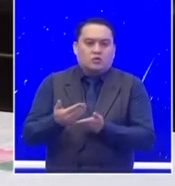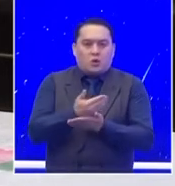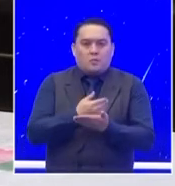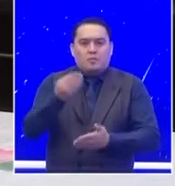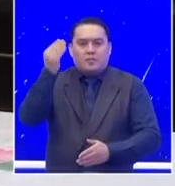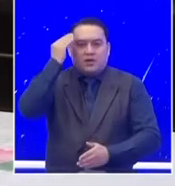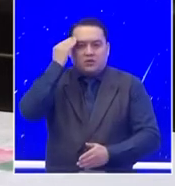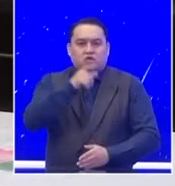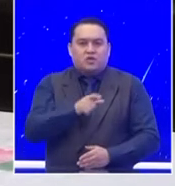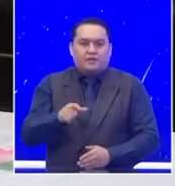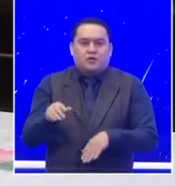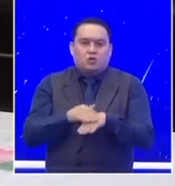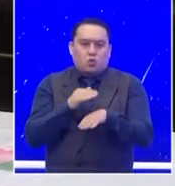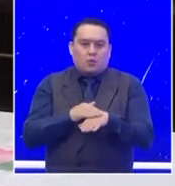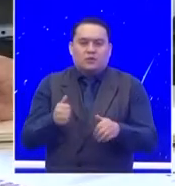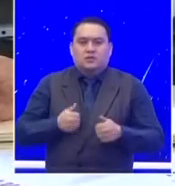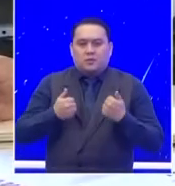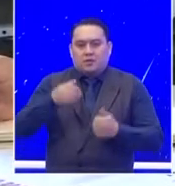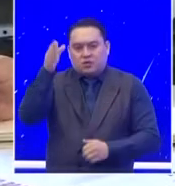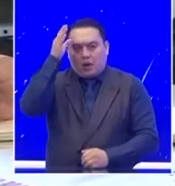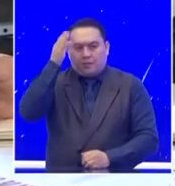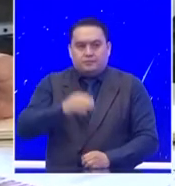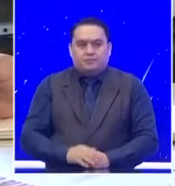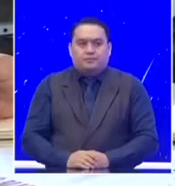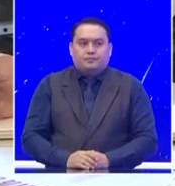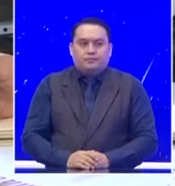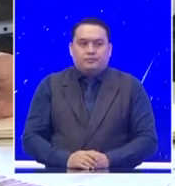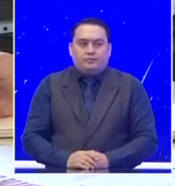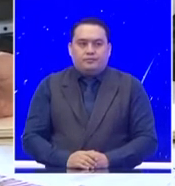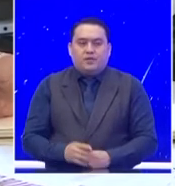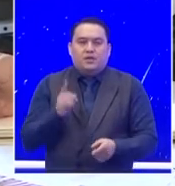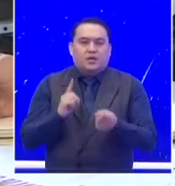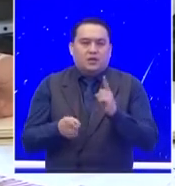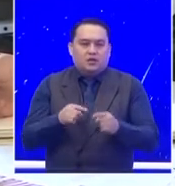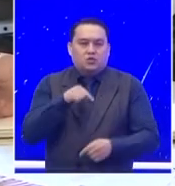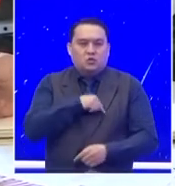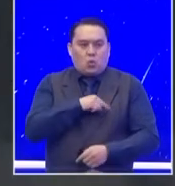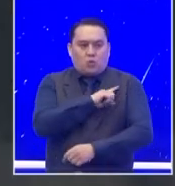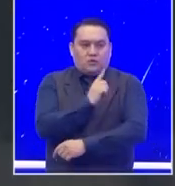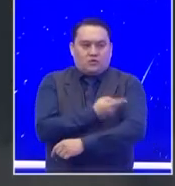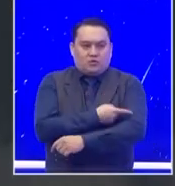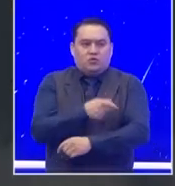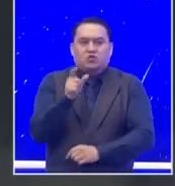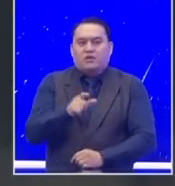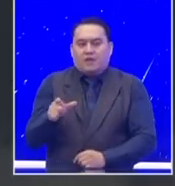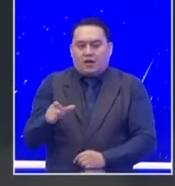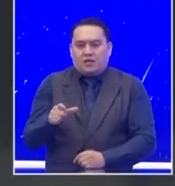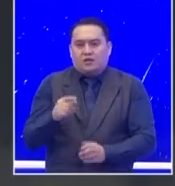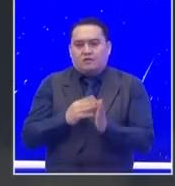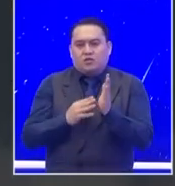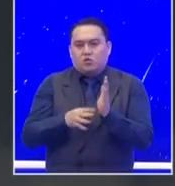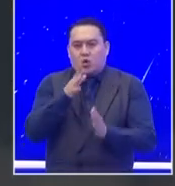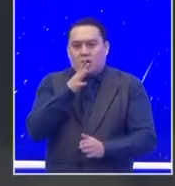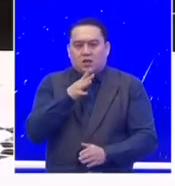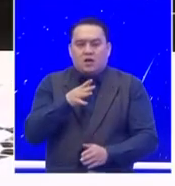мысли. Человек должен быть добрым и стремиться к знаниям». Гаец Игембердиев поистине крепкий духом и силой человек. В 90 лет перенес